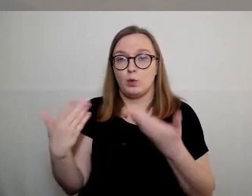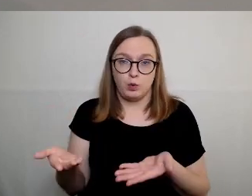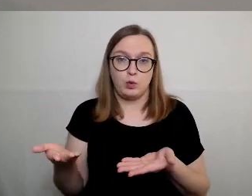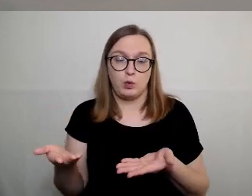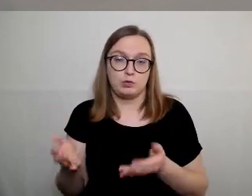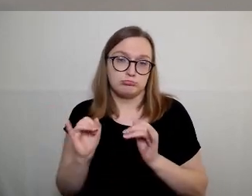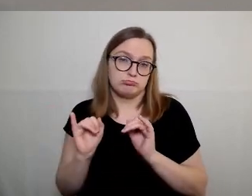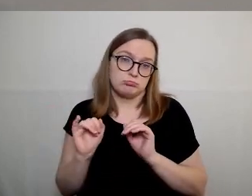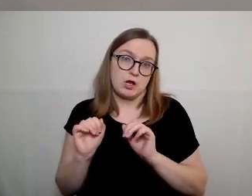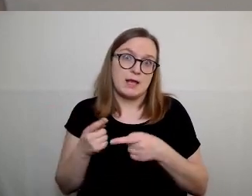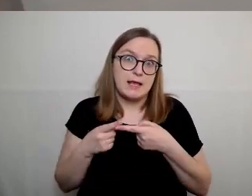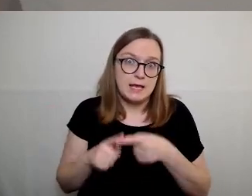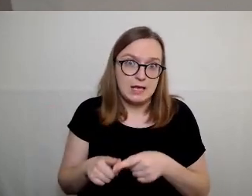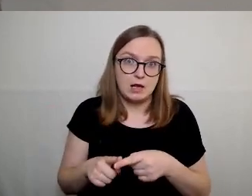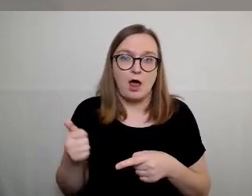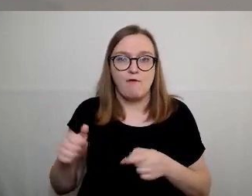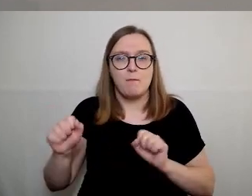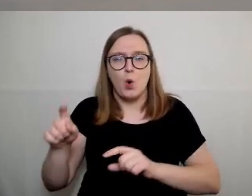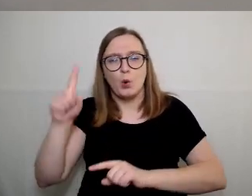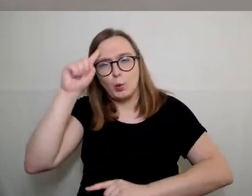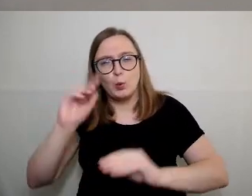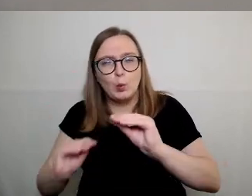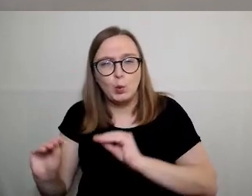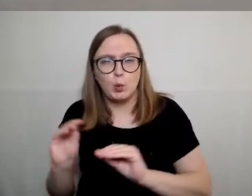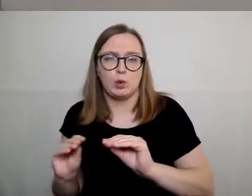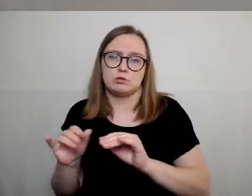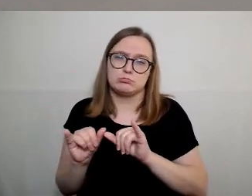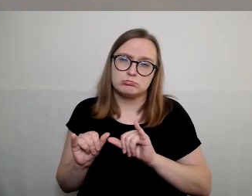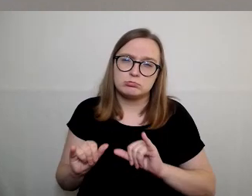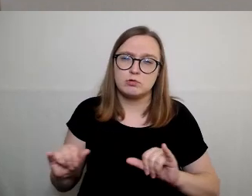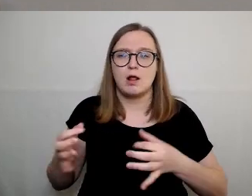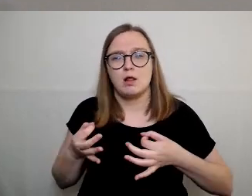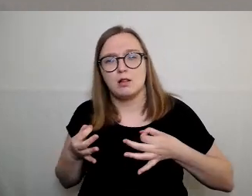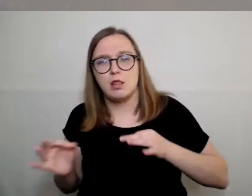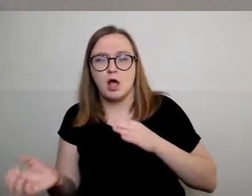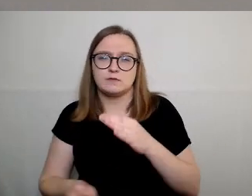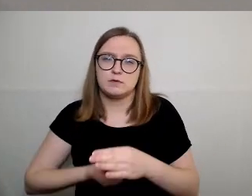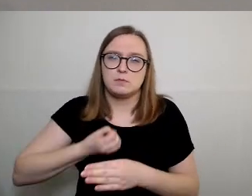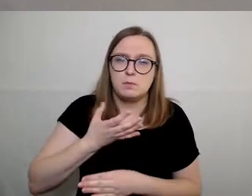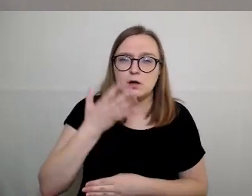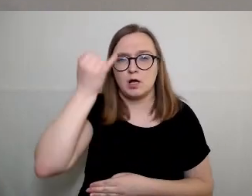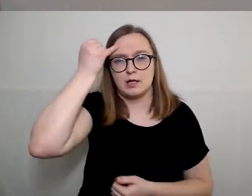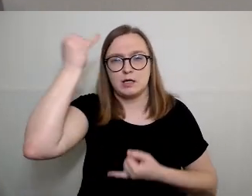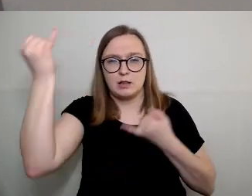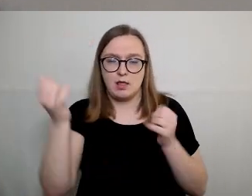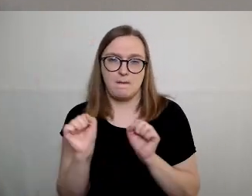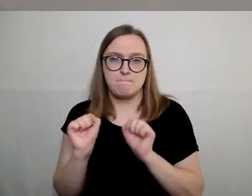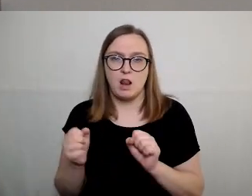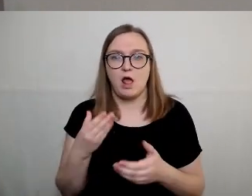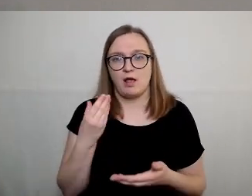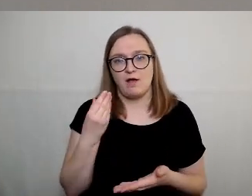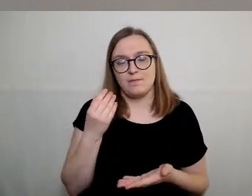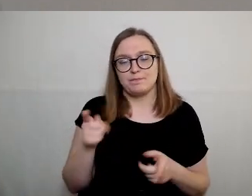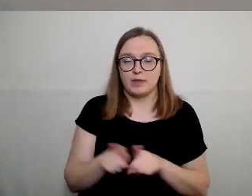didesnius įrankius kurti, skleisti savo laisvę, savo idėjas, palaikyti juos ir finansiškai, ir